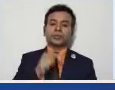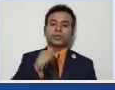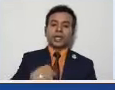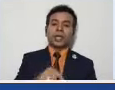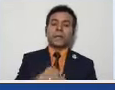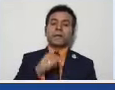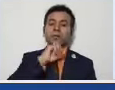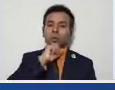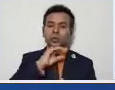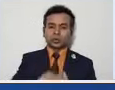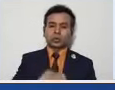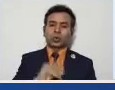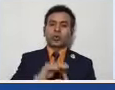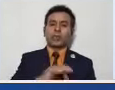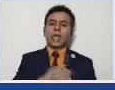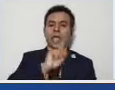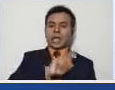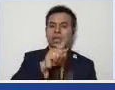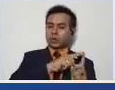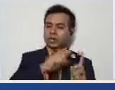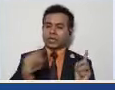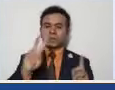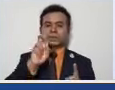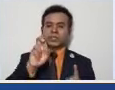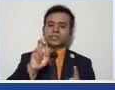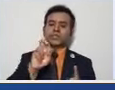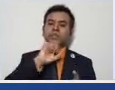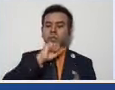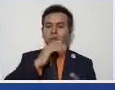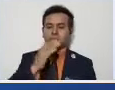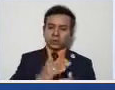ঢাকার বাইরে এবং তাদের বয়স একজন